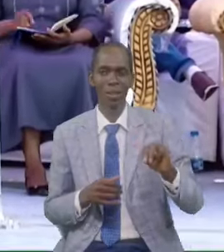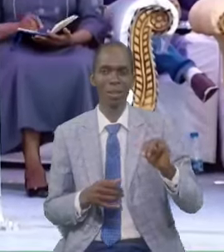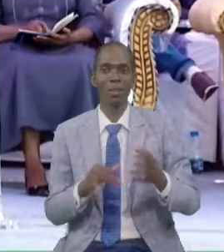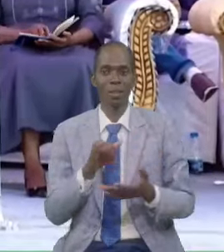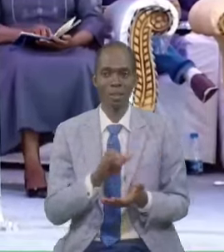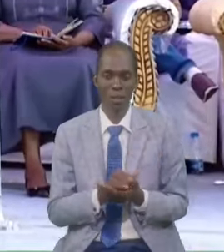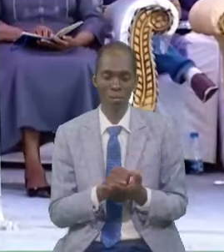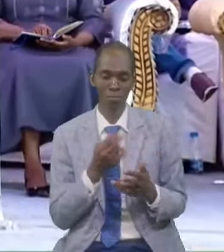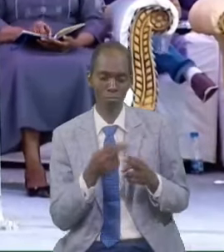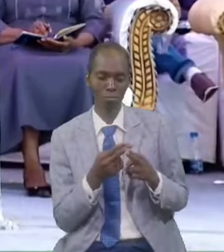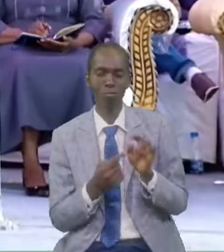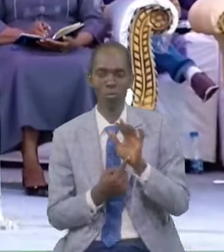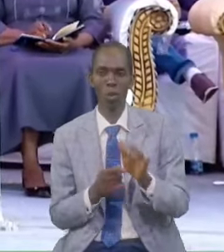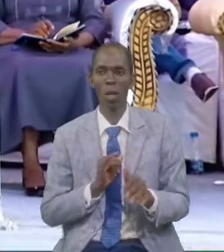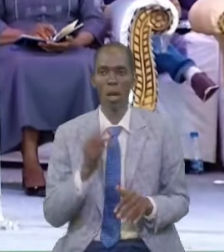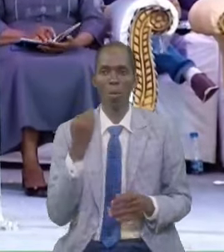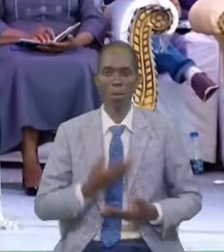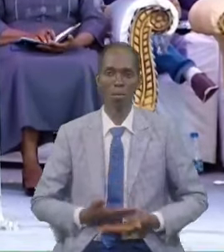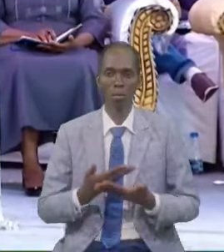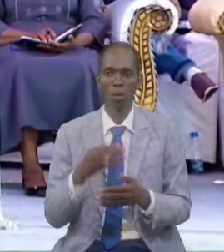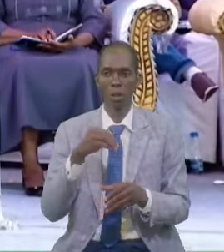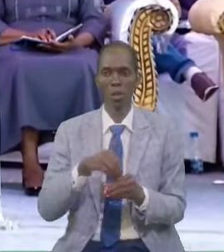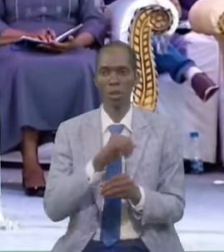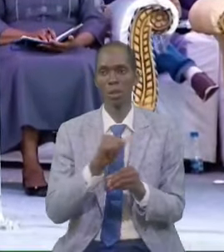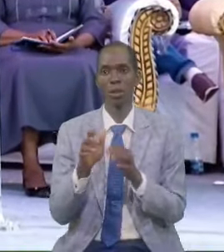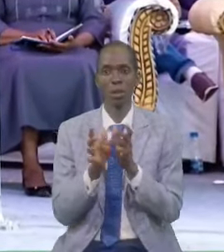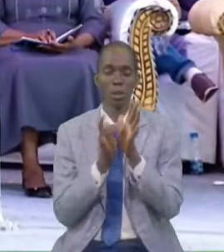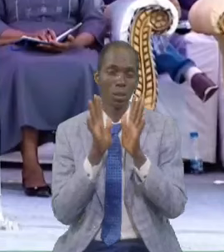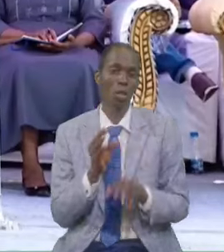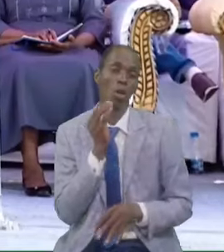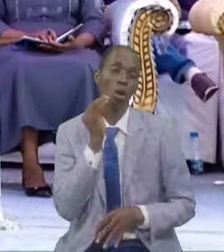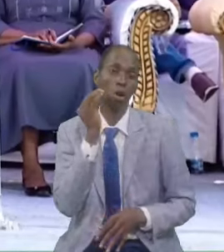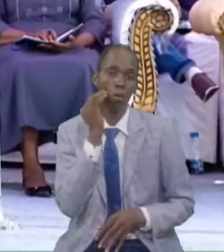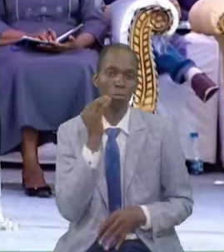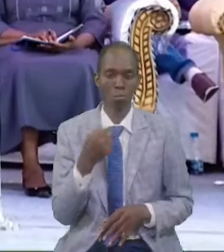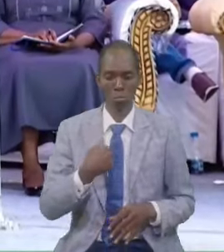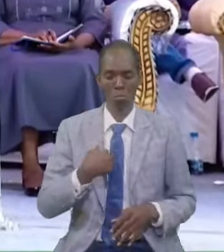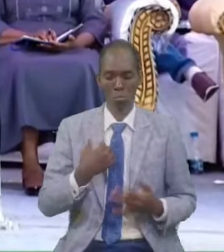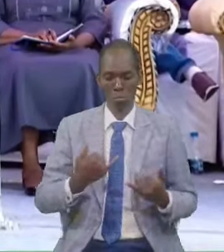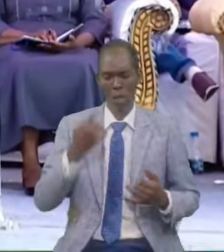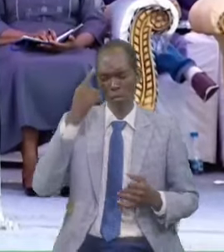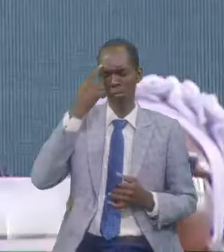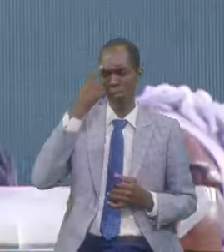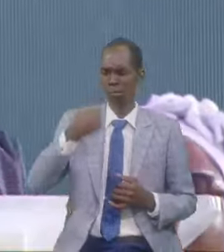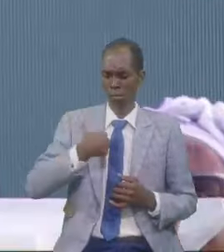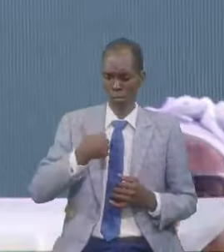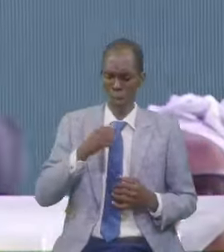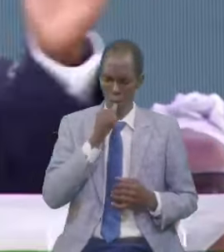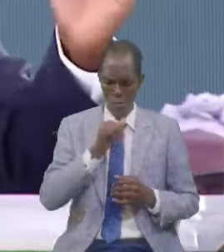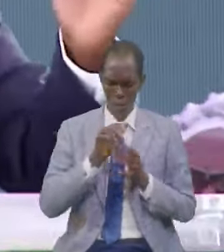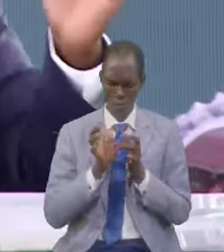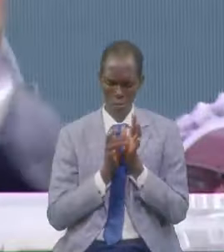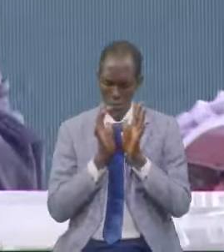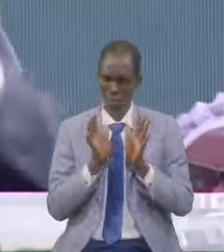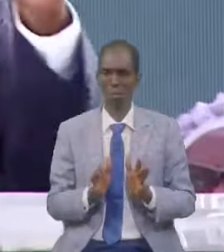home. నేను ఒక క్రైస్తవ గృహంలో జన్మించాను. And so I thought I was a Christian. అందుకని నేను క్రైస్తవుణ్ణేమో అనుకున్నాను. But as